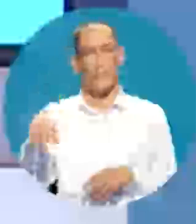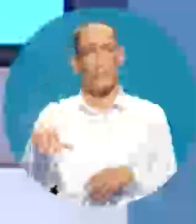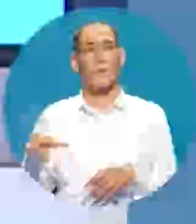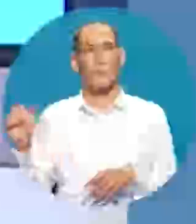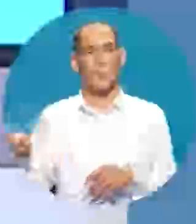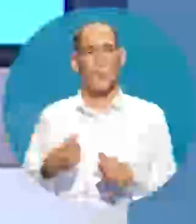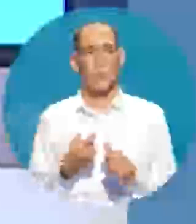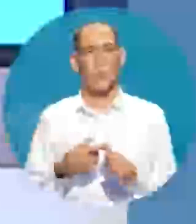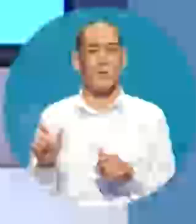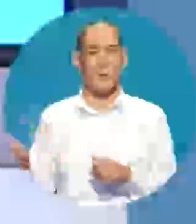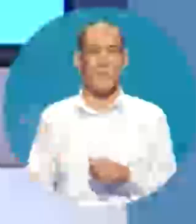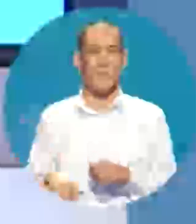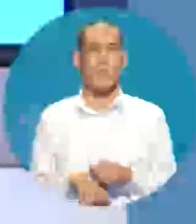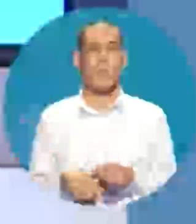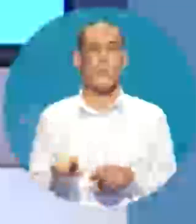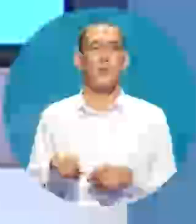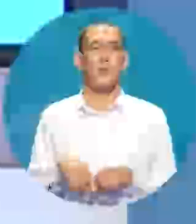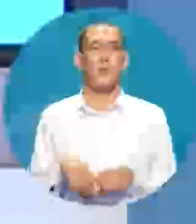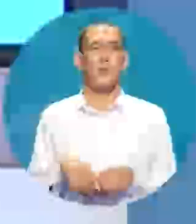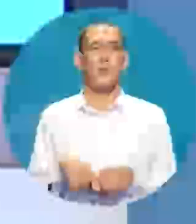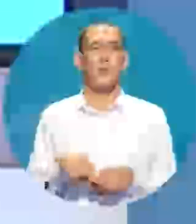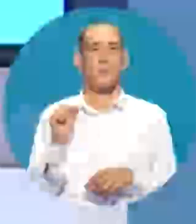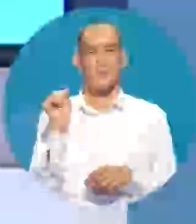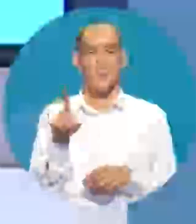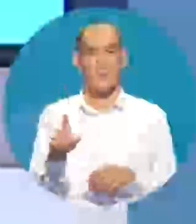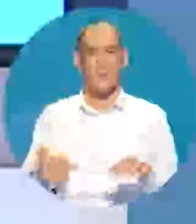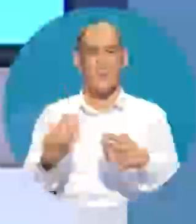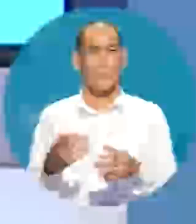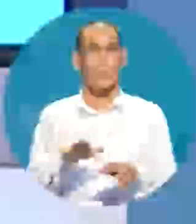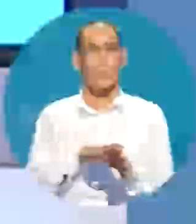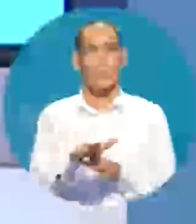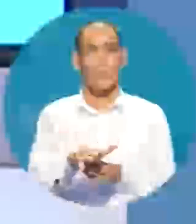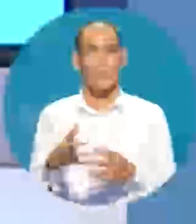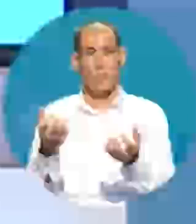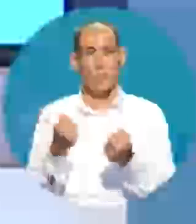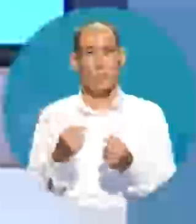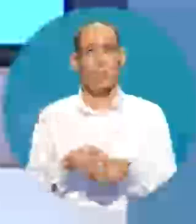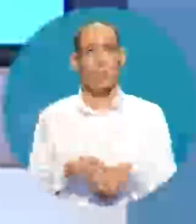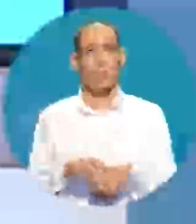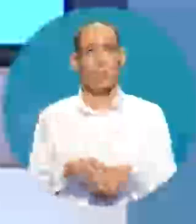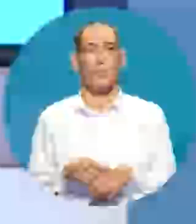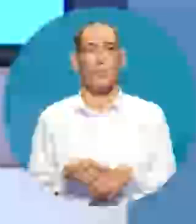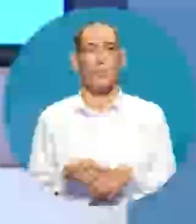keluvdi topshirgan edim. Ne aldınız? Orlay aldınızlar mı?